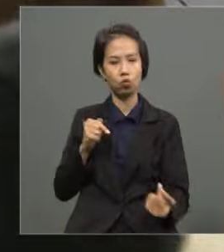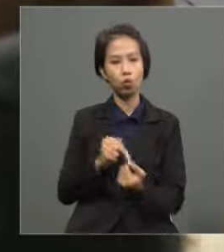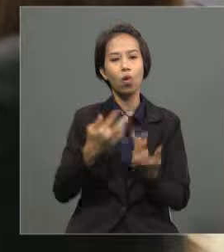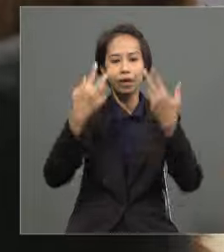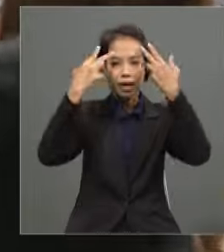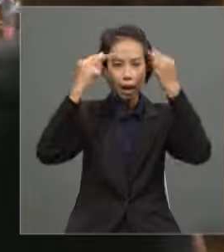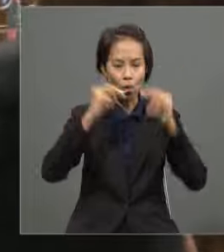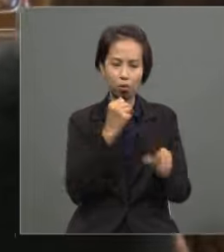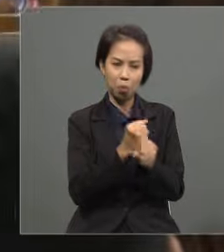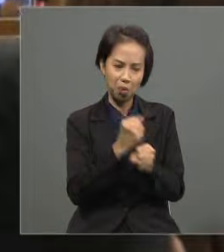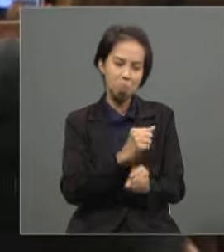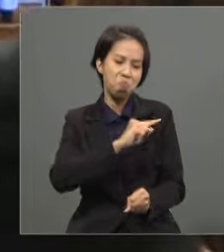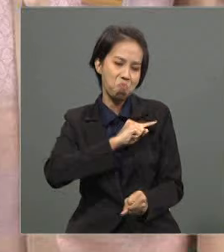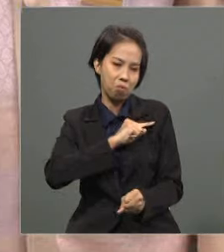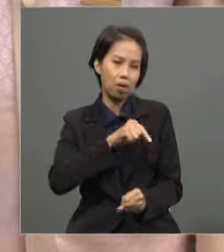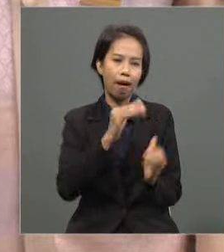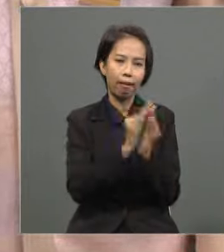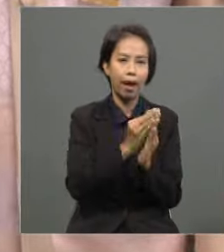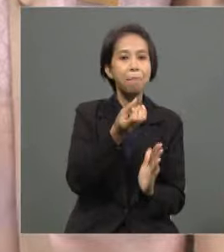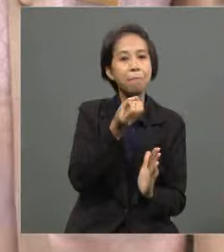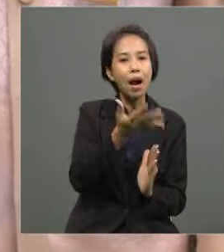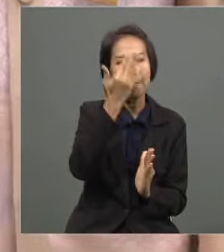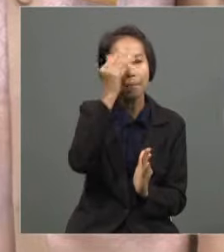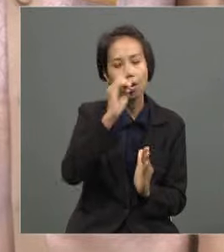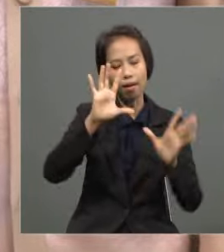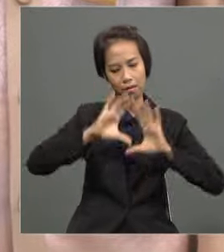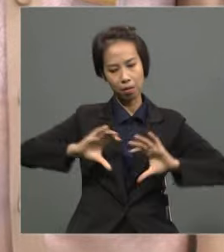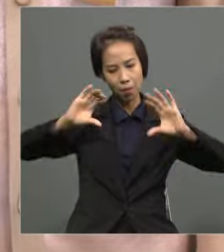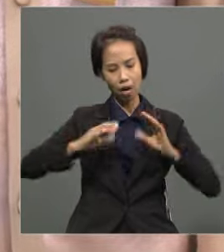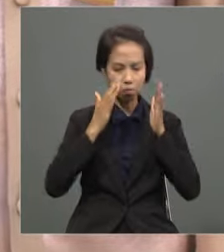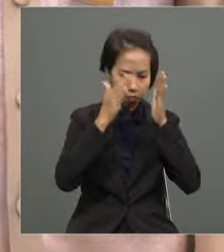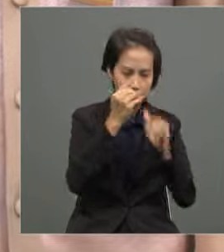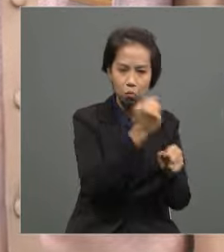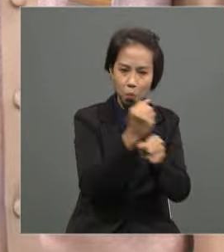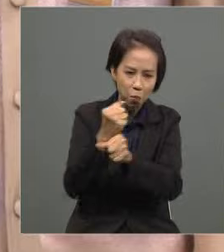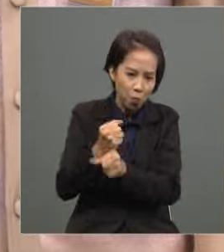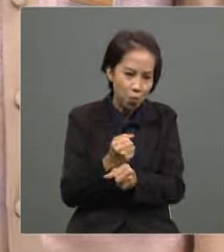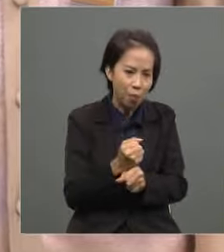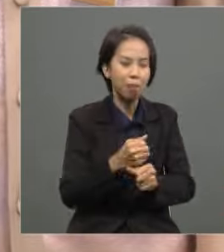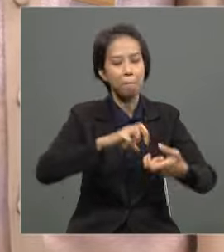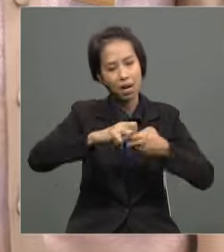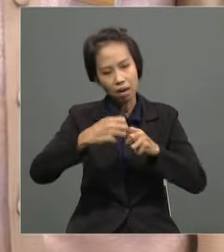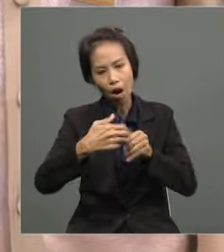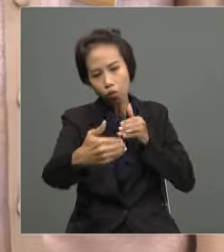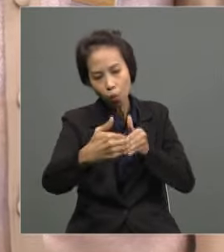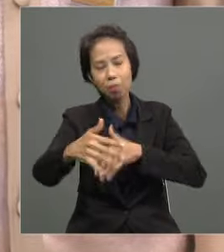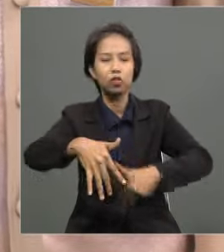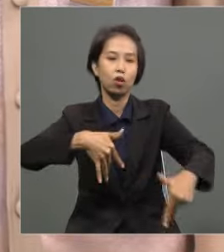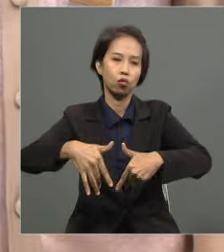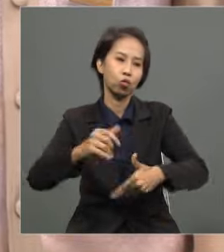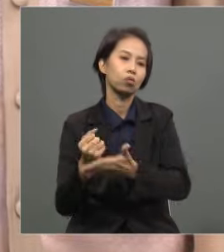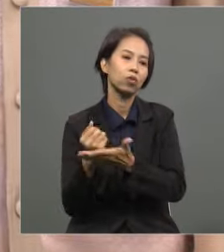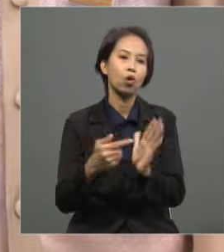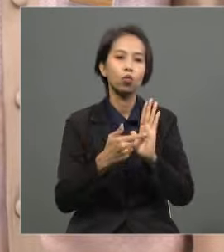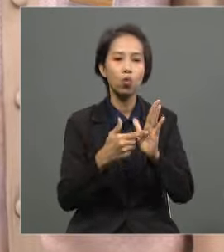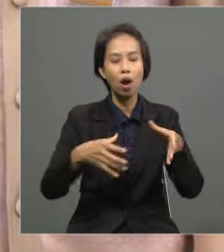ขึ้นต่อเนื่องเป็นผลจากการทำงานของรัฐบาลที่มุ่งเน้นการตอบสนองปัญหาของประชาชนอย่างทันท่วงทีไม่ว่าจะเป็นการช่วยเหลือกลุ่ม